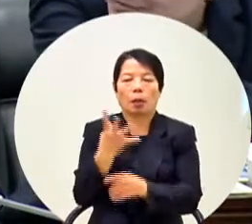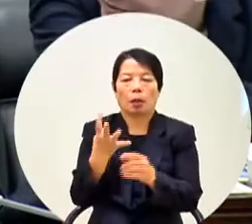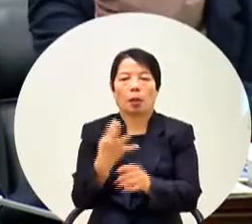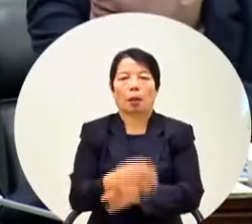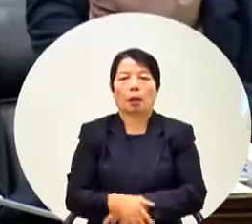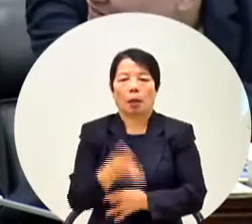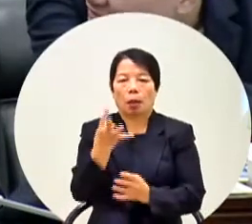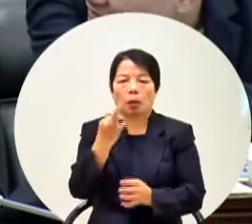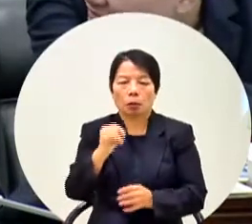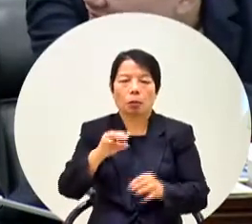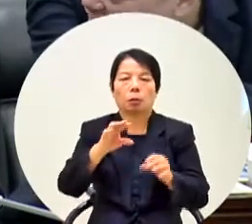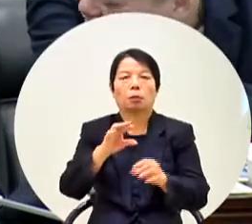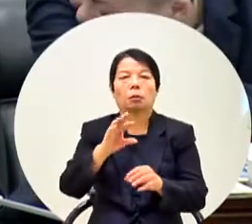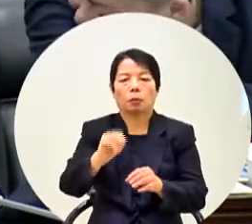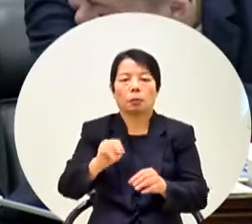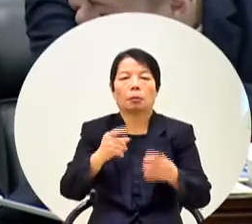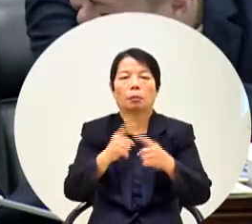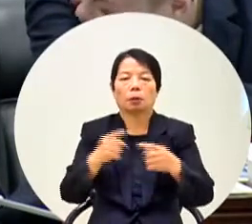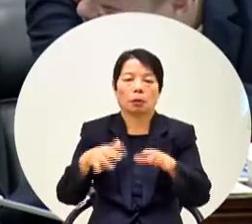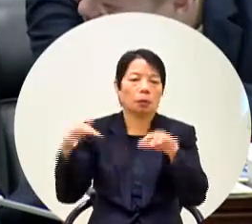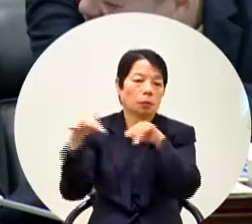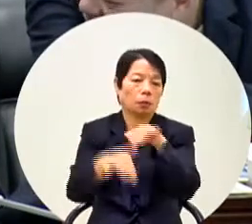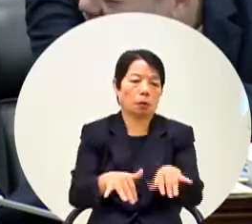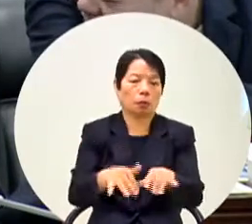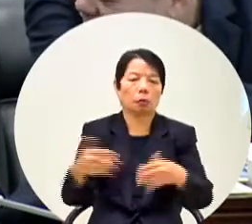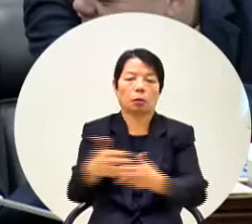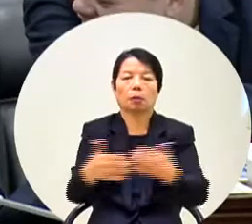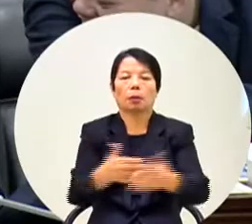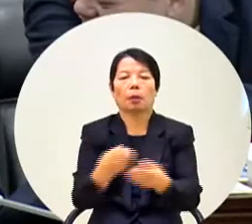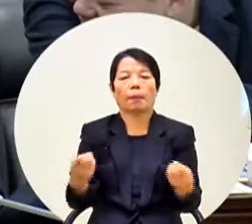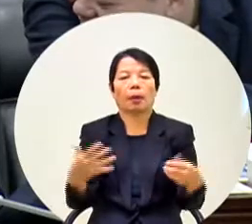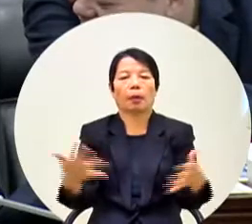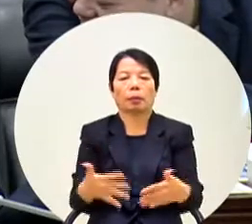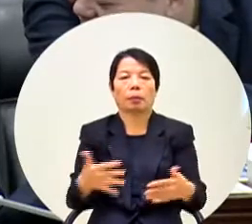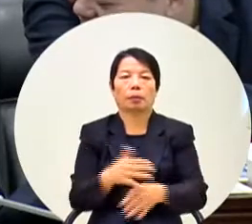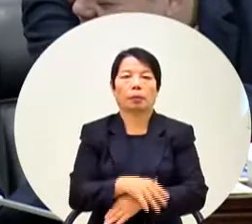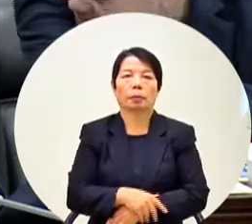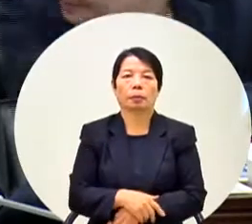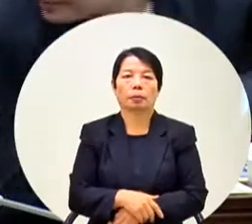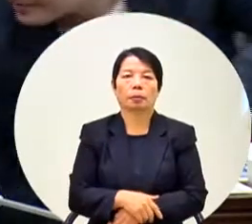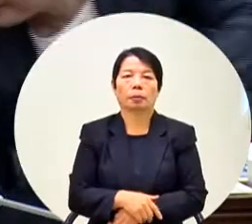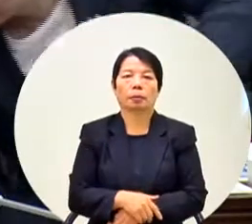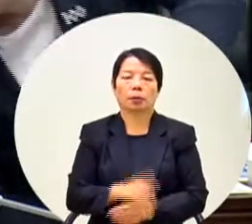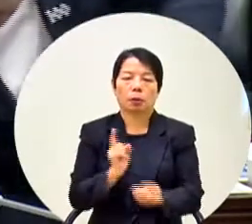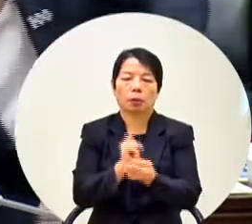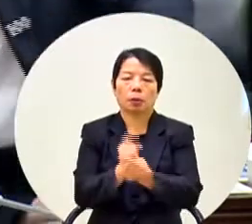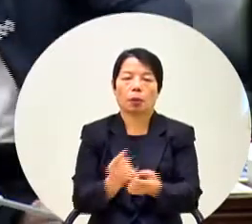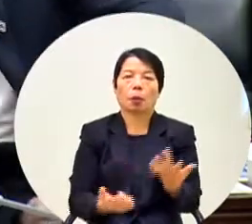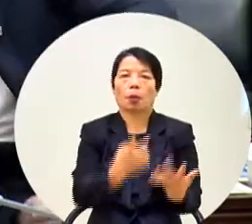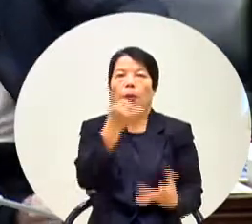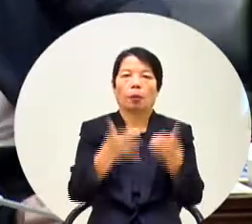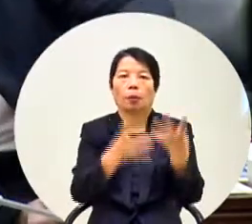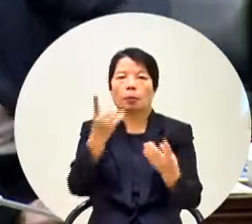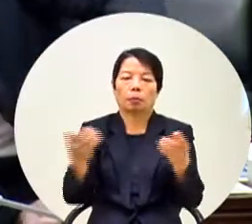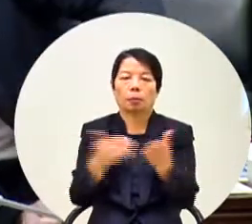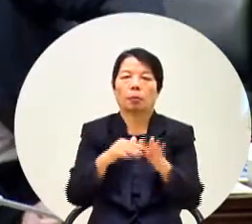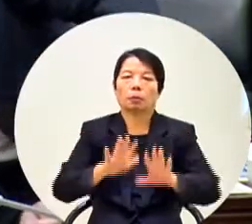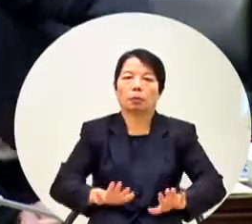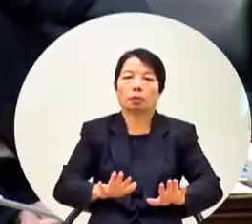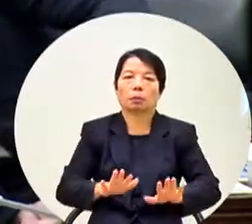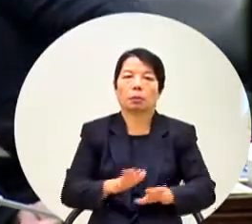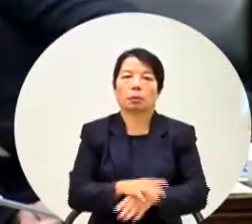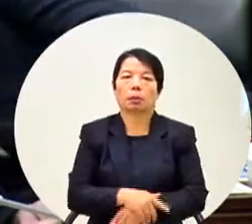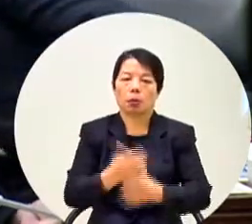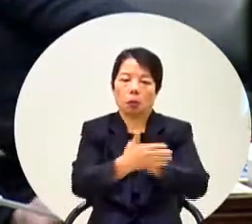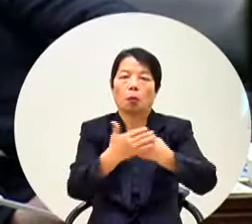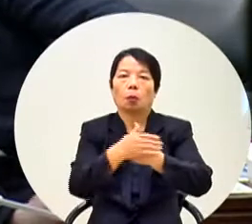来，没问题，交通也没有问题。安尼来看，荒废到今，海洋局接恁维护的